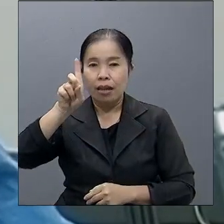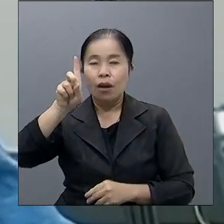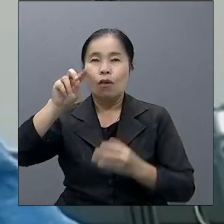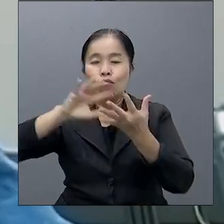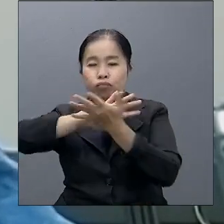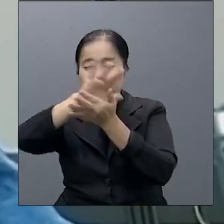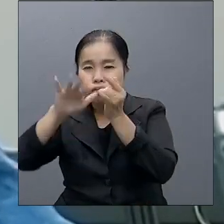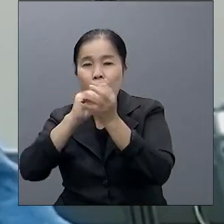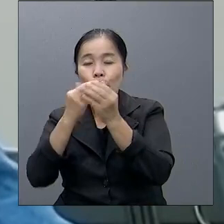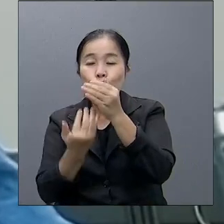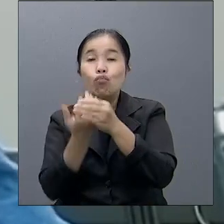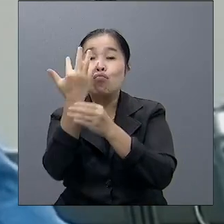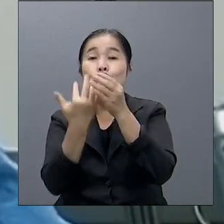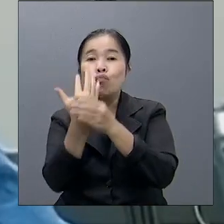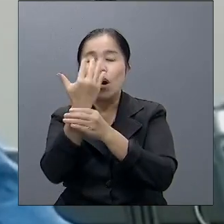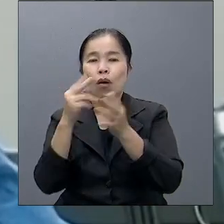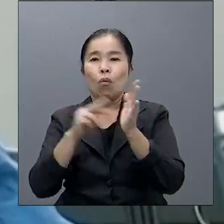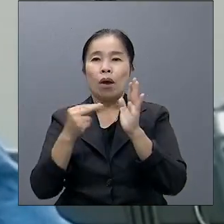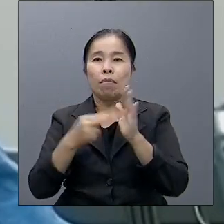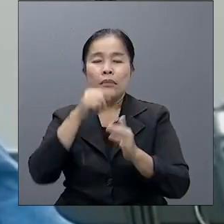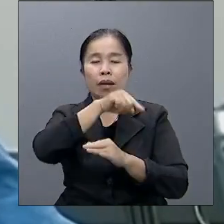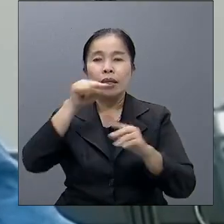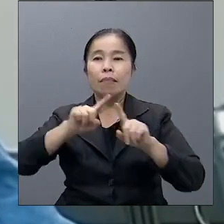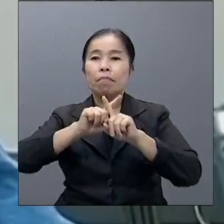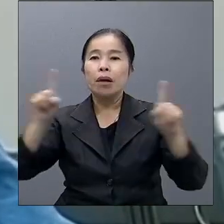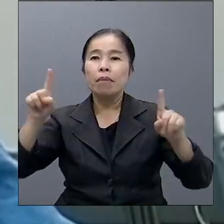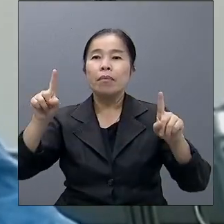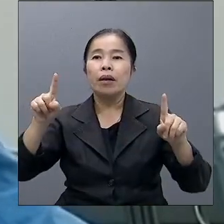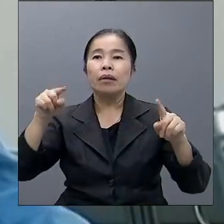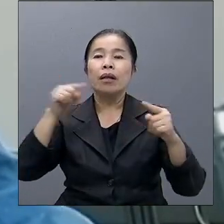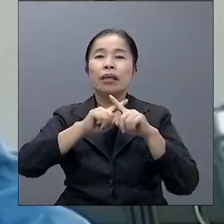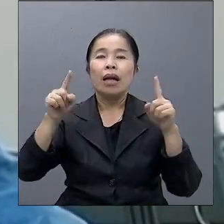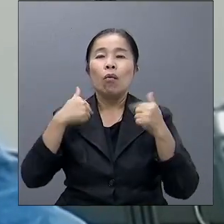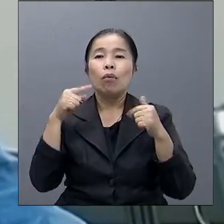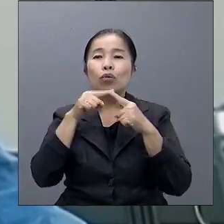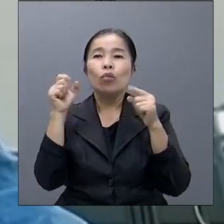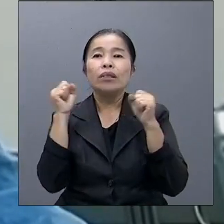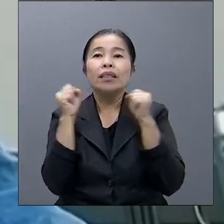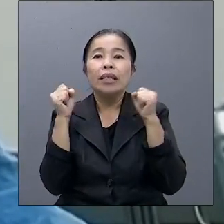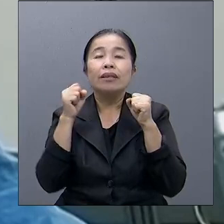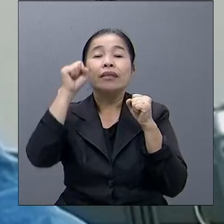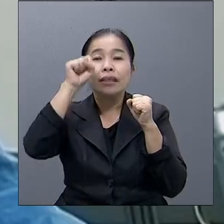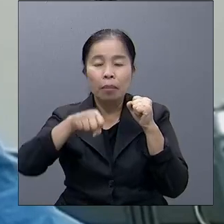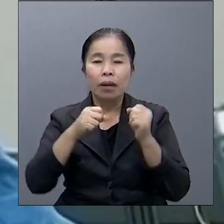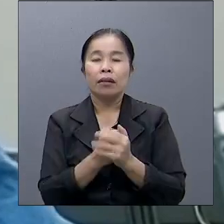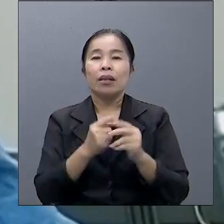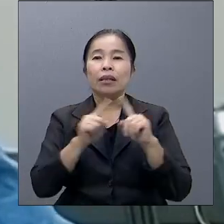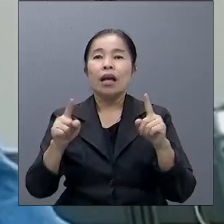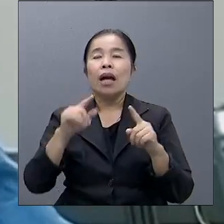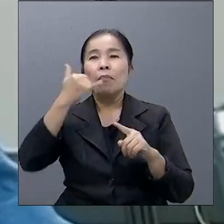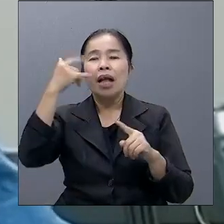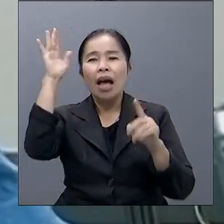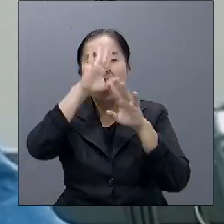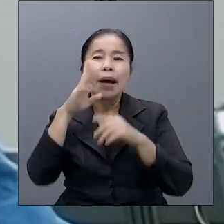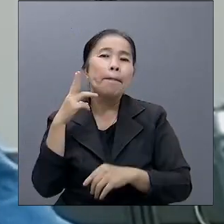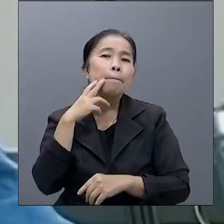ที่ต่างไปจากไนโตรเจนที่อยู่ในอากาศก็คือที่สำคัญก็คือมันเย็นจัดมากนะฮะคล้ายๆอาจจะคล้ายๆน้ำแข็งหรือน้ำ